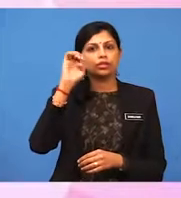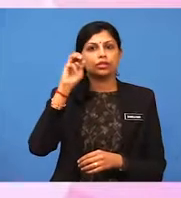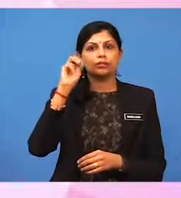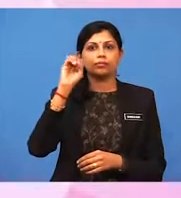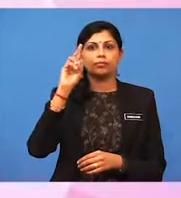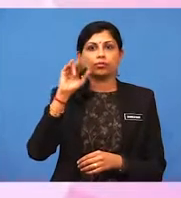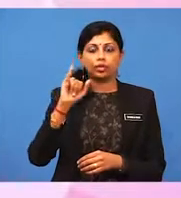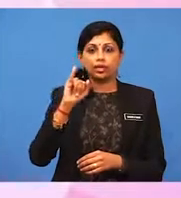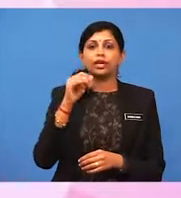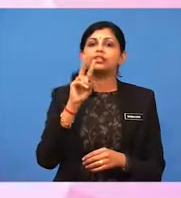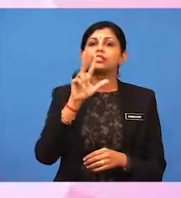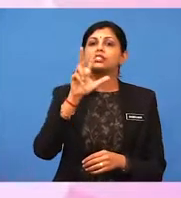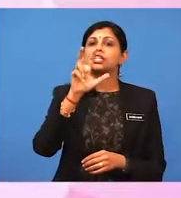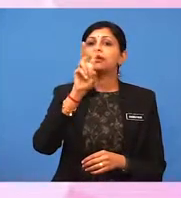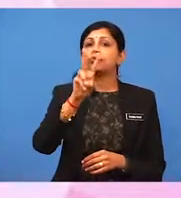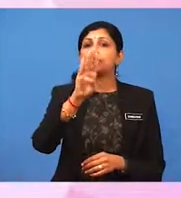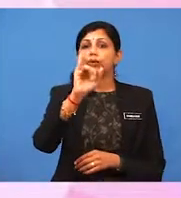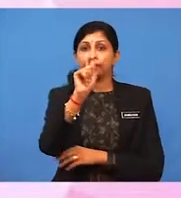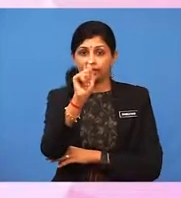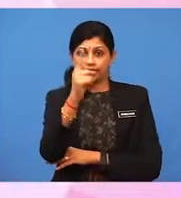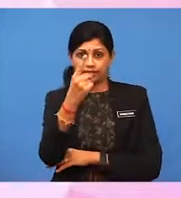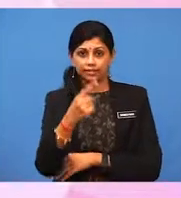32 bit memori perlu diperuntukkan.